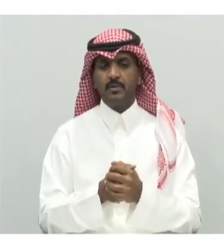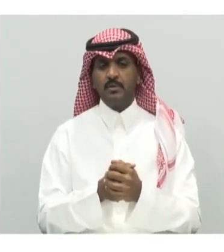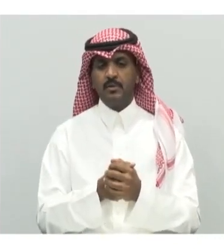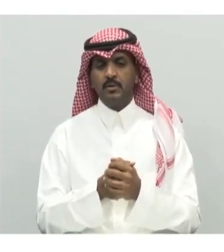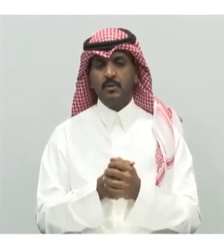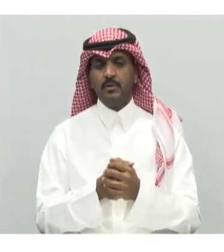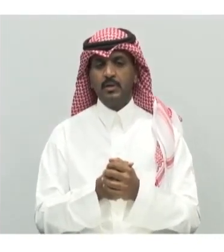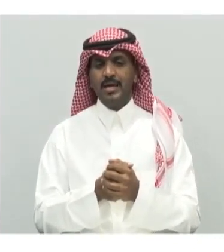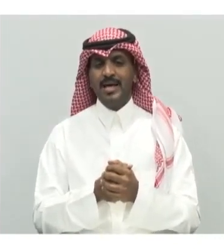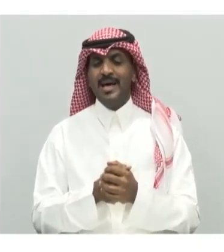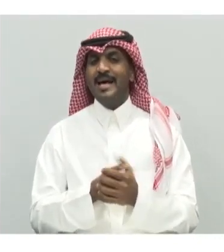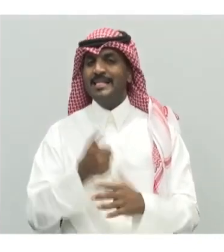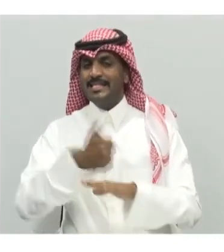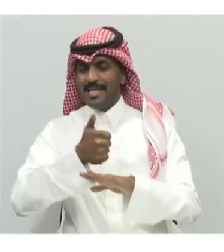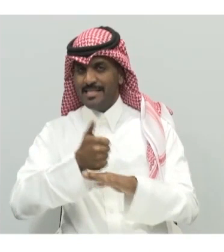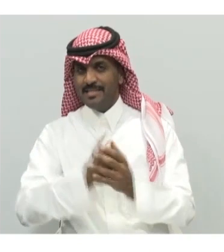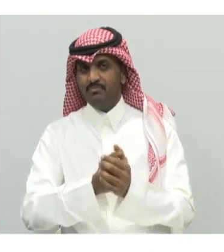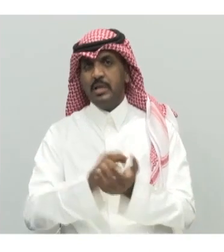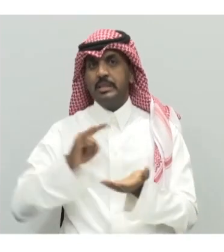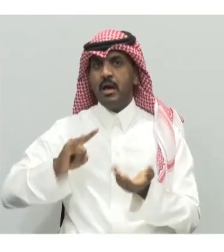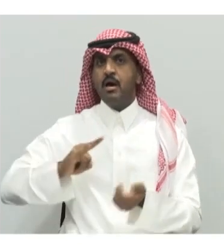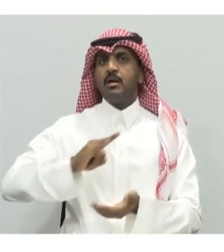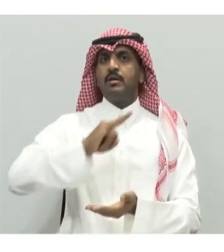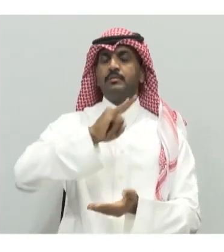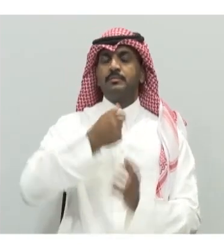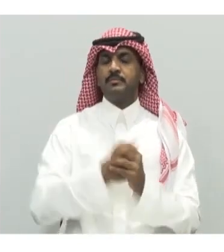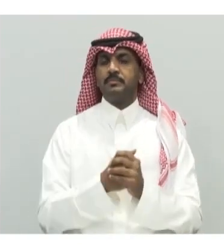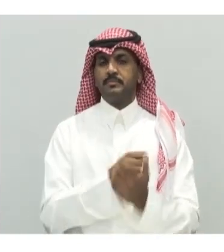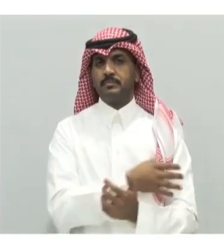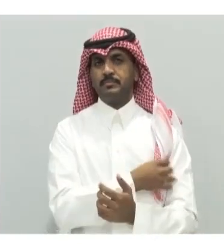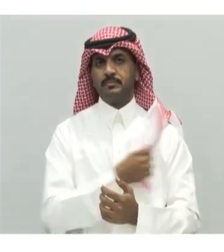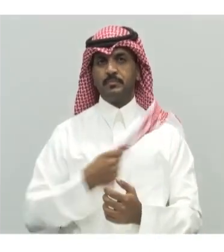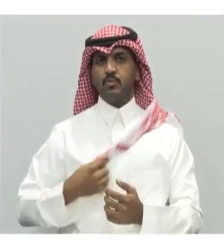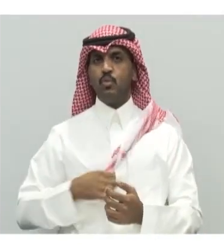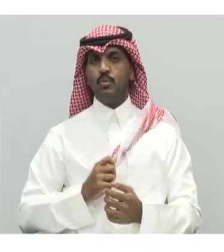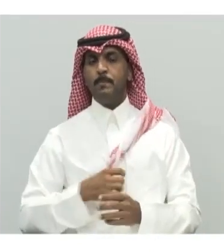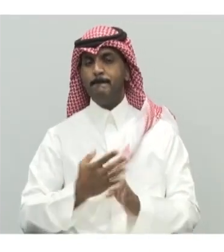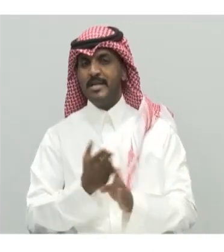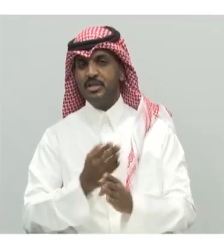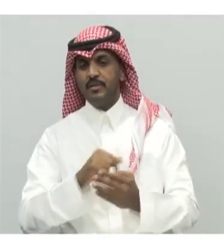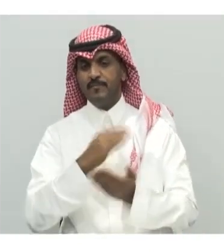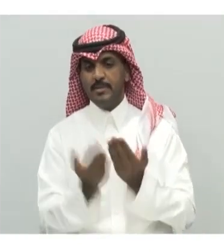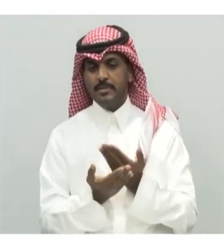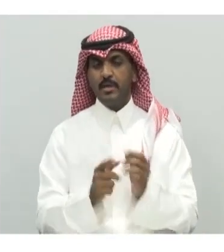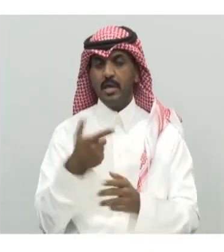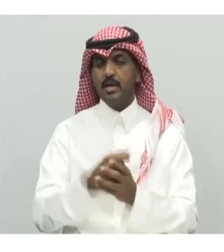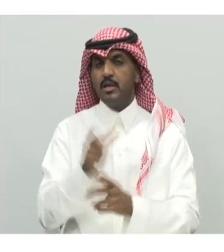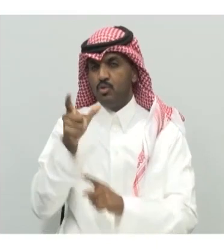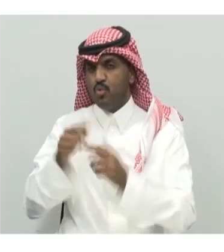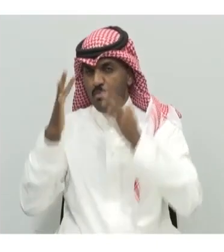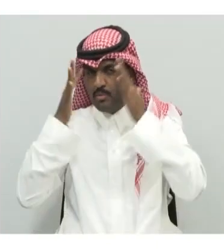اسس الطيران كانت من يعني مجال الفيزياء التي كان للعلماء